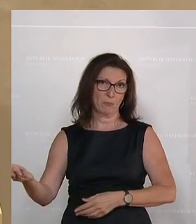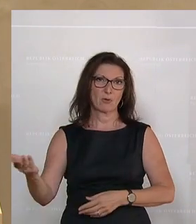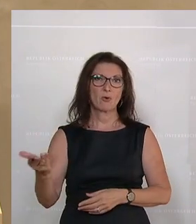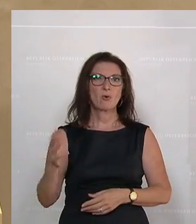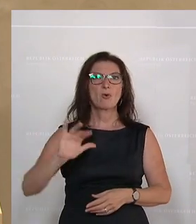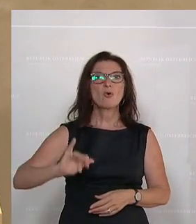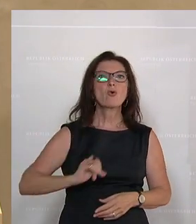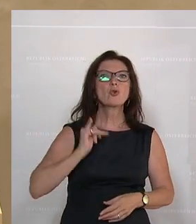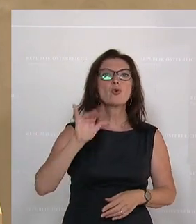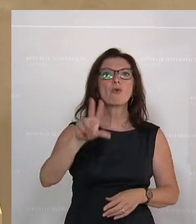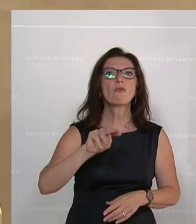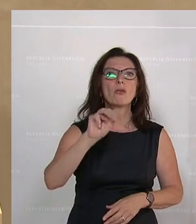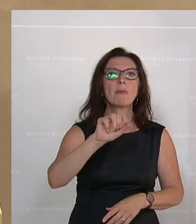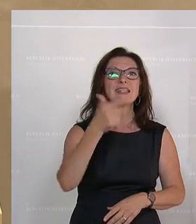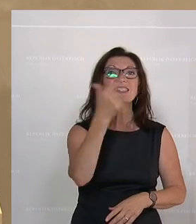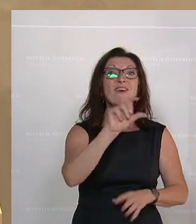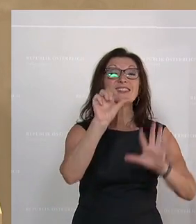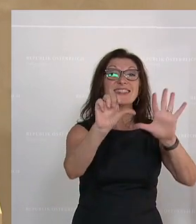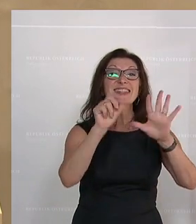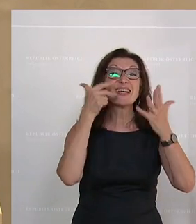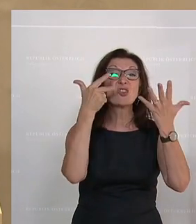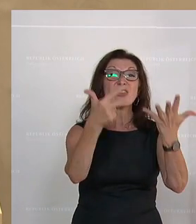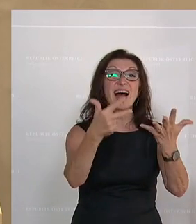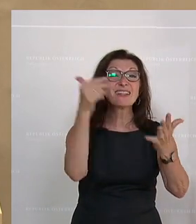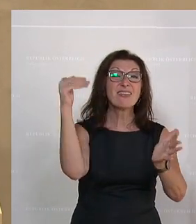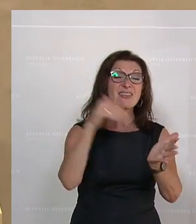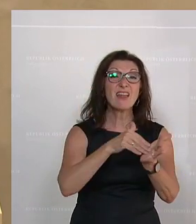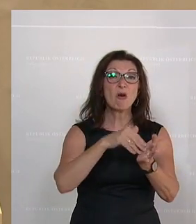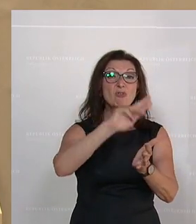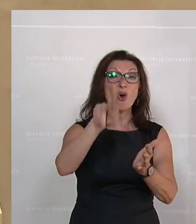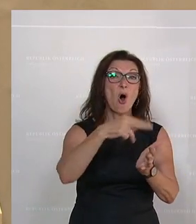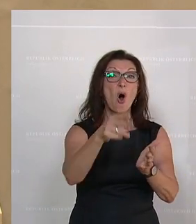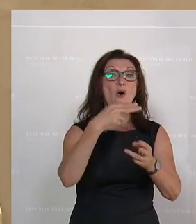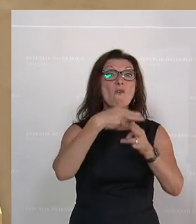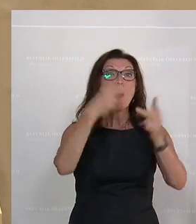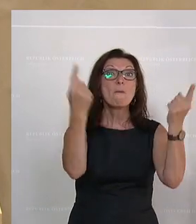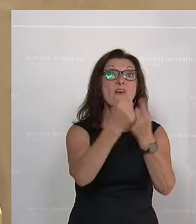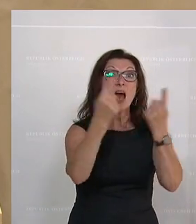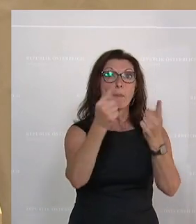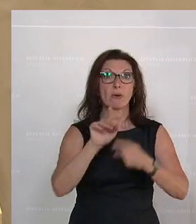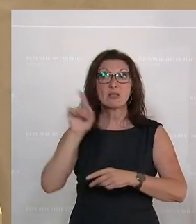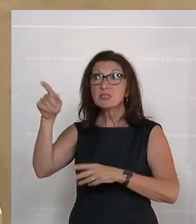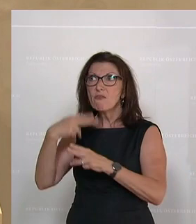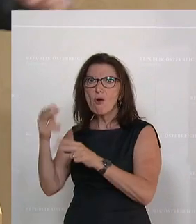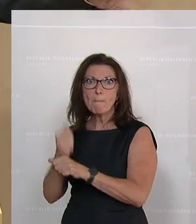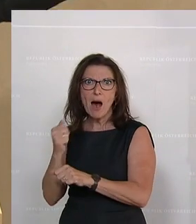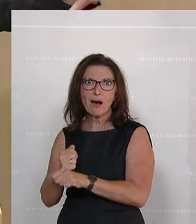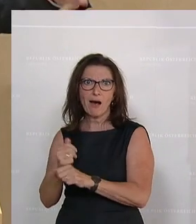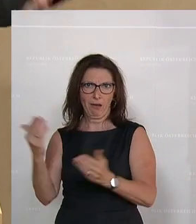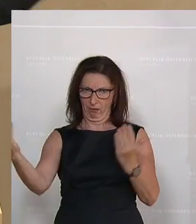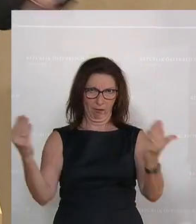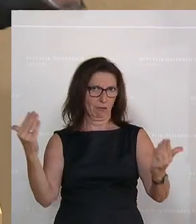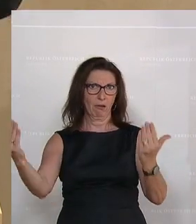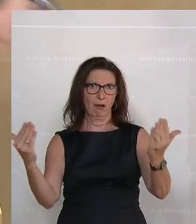286.000 euro bekommen und das zu bewerben was die anderen um 170.000 abwickeln also man sieht irgendwie